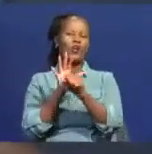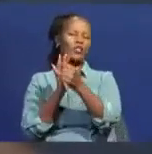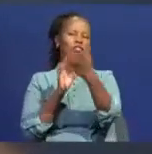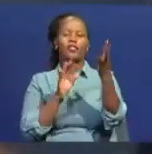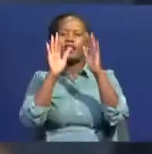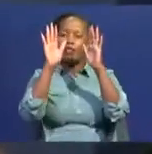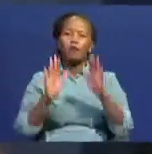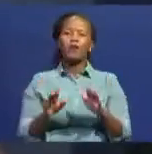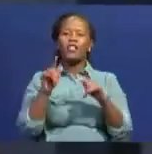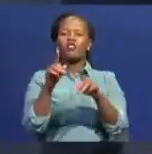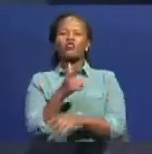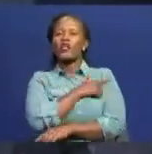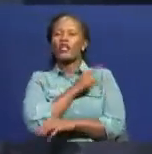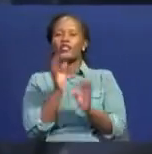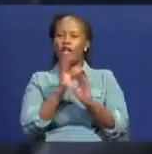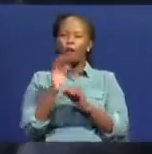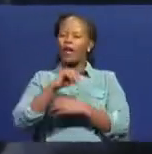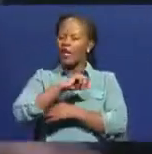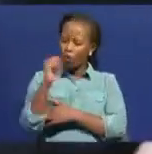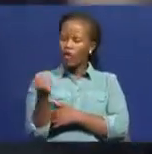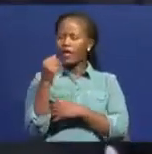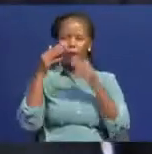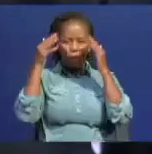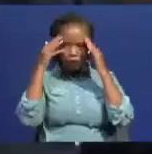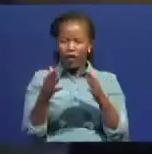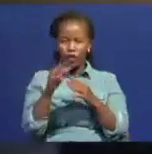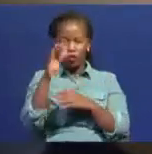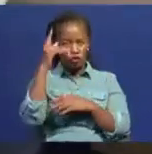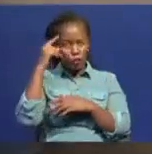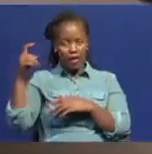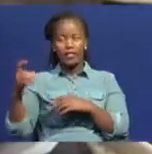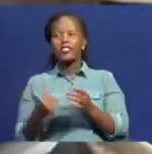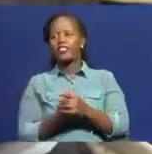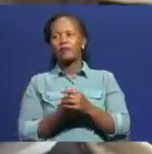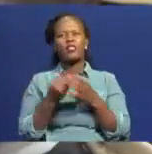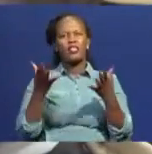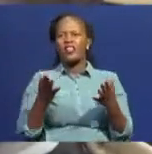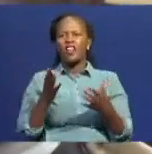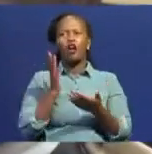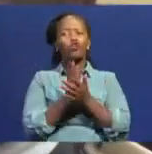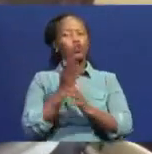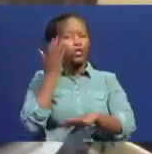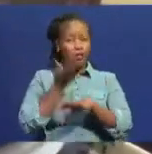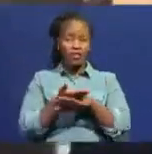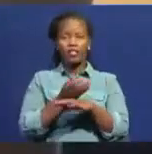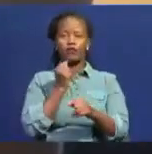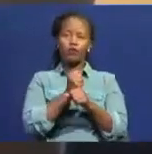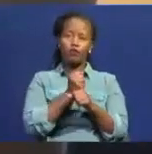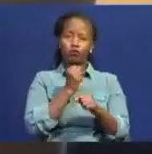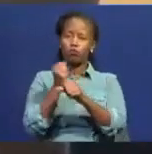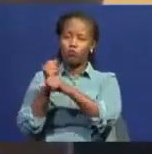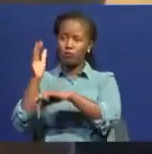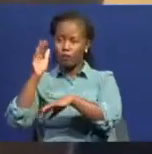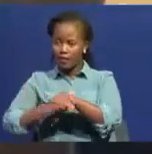amuka. Look for something that you can do. Huh? Najua saizi kazi ni ngumu kupata, but ukiwa na hizi kwa mkono